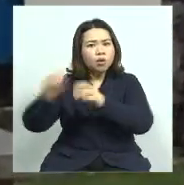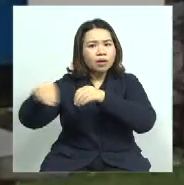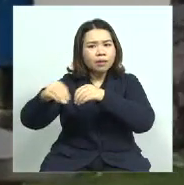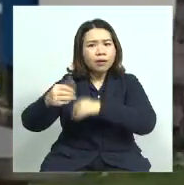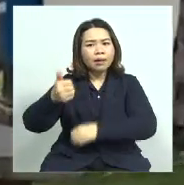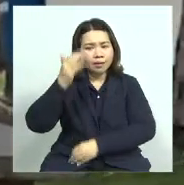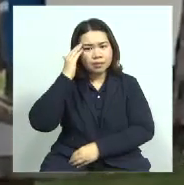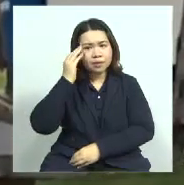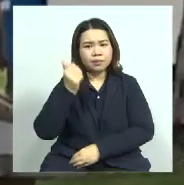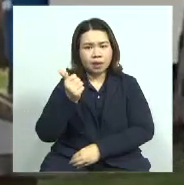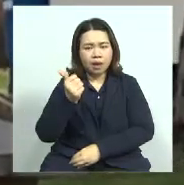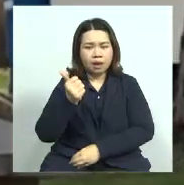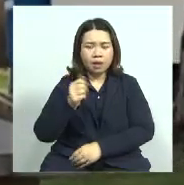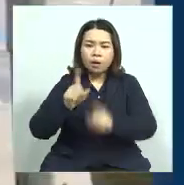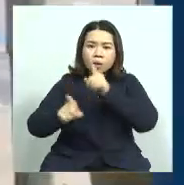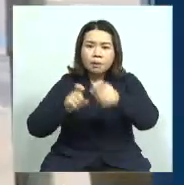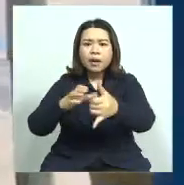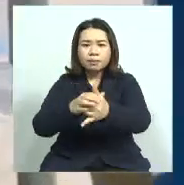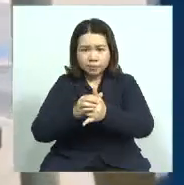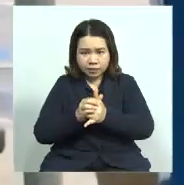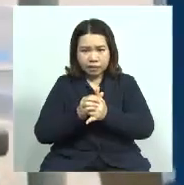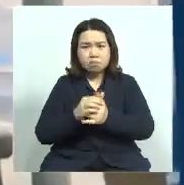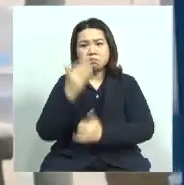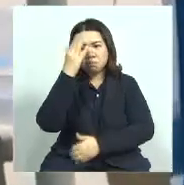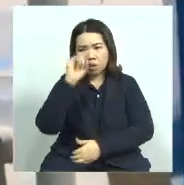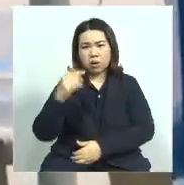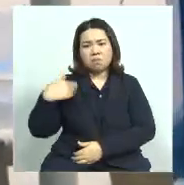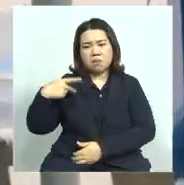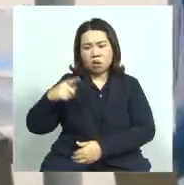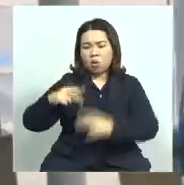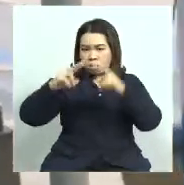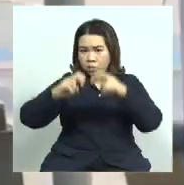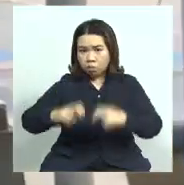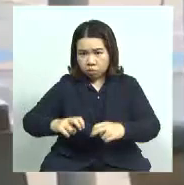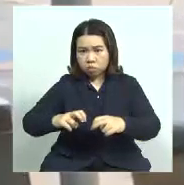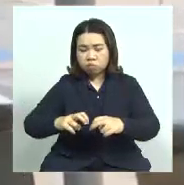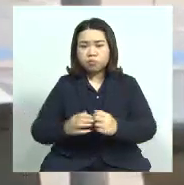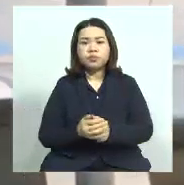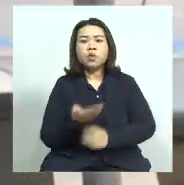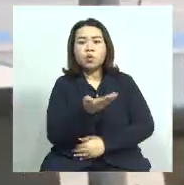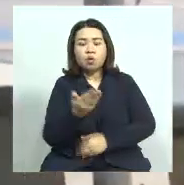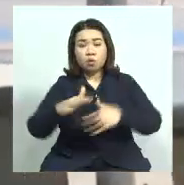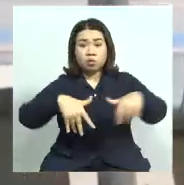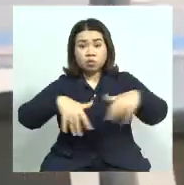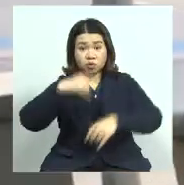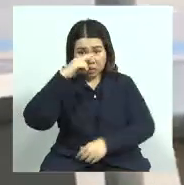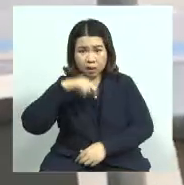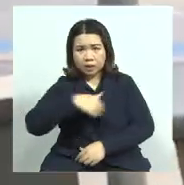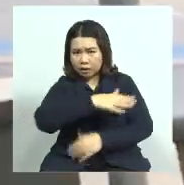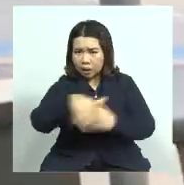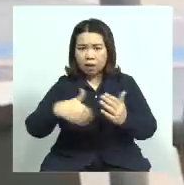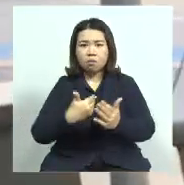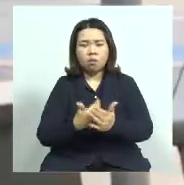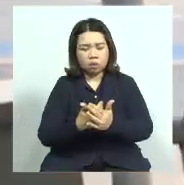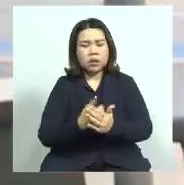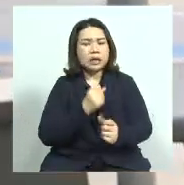ที่ใกล้เคียงได้รับทราบและติดตามสอบสวนต่อไปเพื่อประโยชน์ในการสืบสวนโดยขอให้คนไทยทุกคนช่วยกันแสด